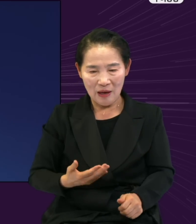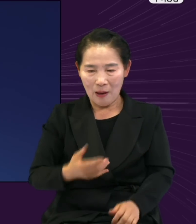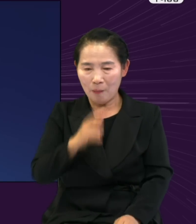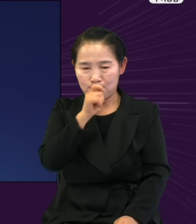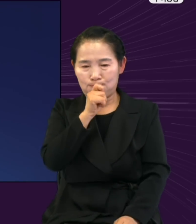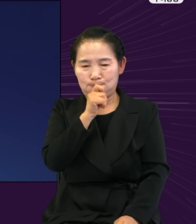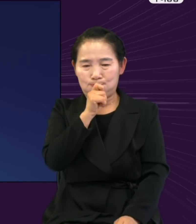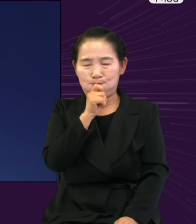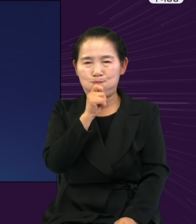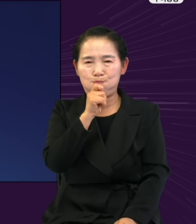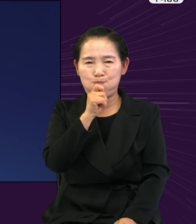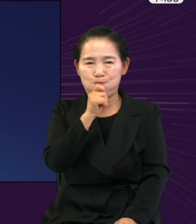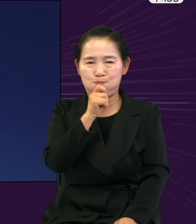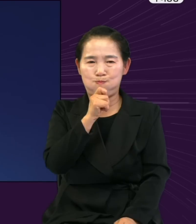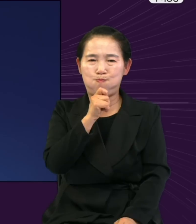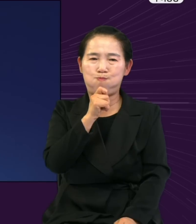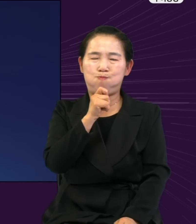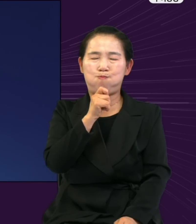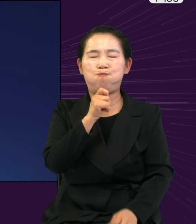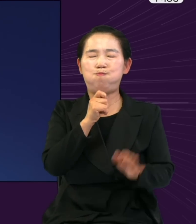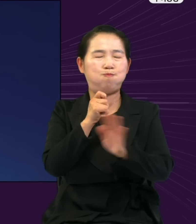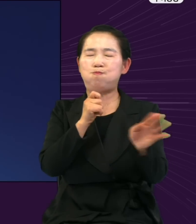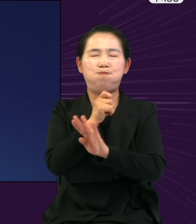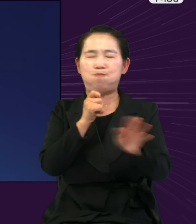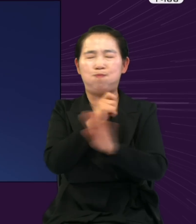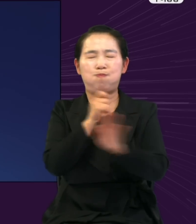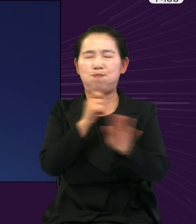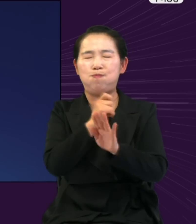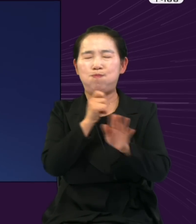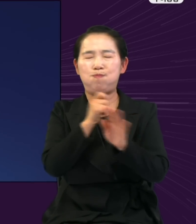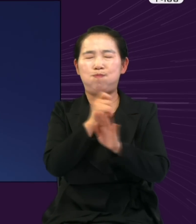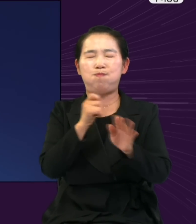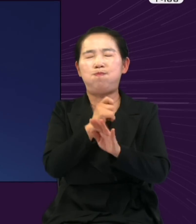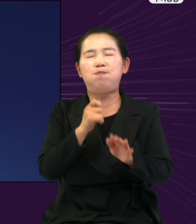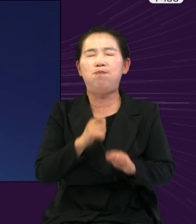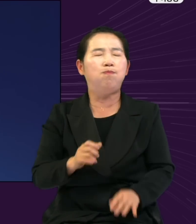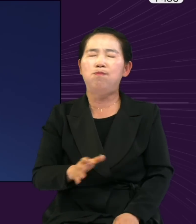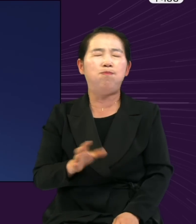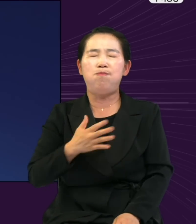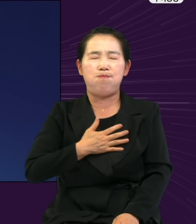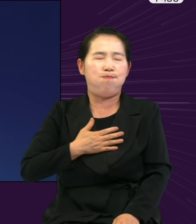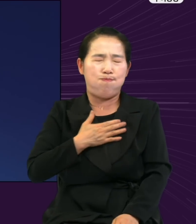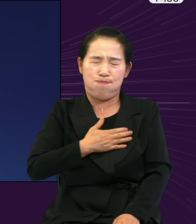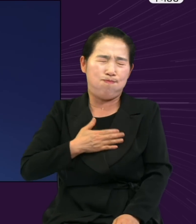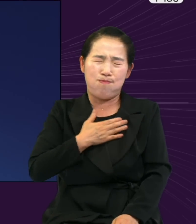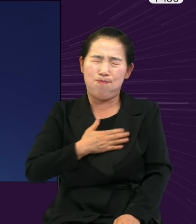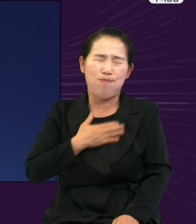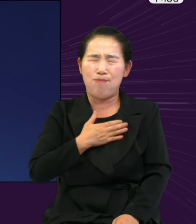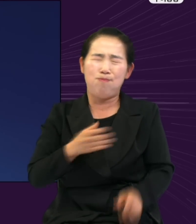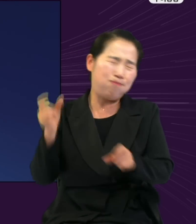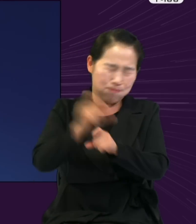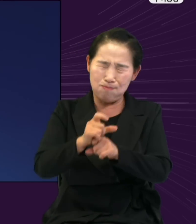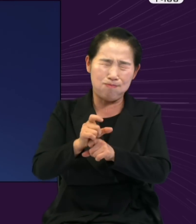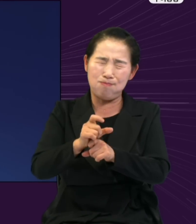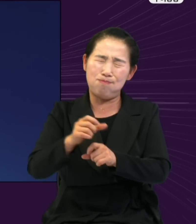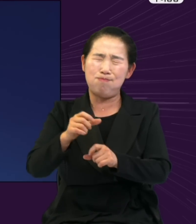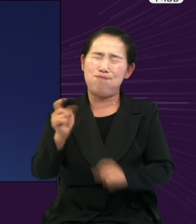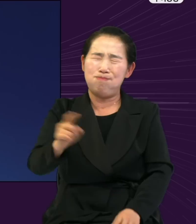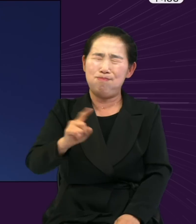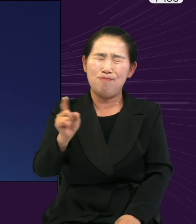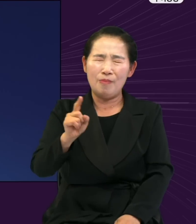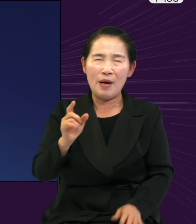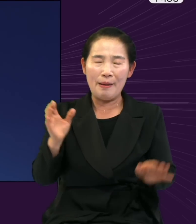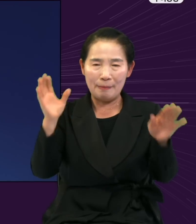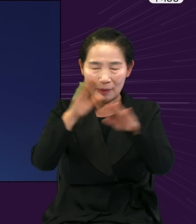했어요. 가만히 있었어요. 입을 꽉 닫고 아무 말도 하지 않았죠. 왜냐하면 빈정이 상했거든요. 그리고 저녁 기도 시간에 또 물으시는 거예요. 너희